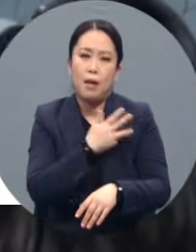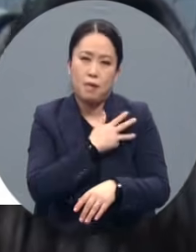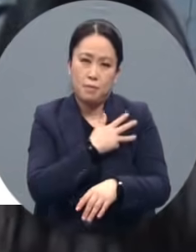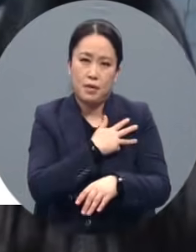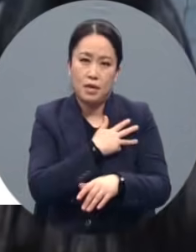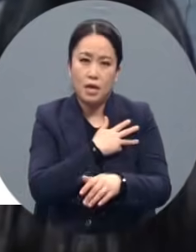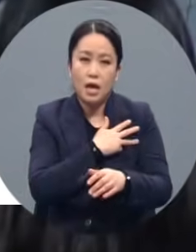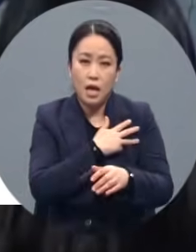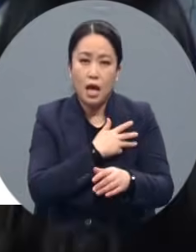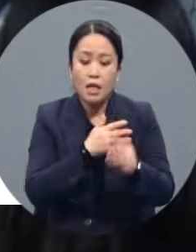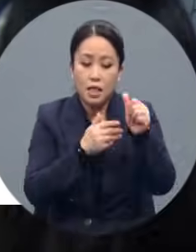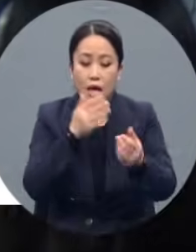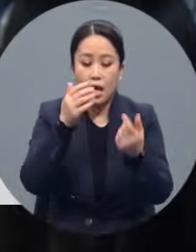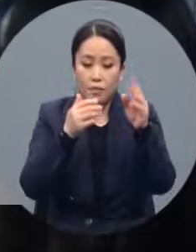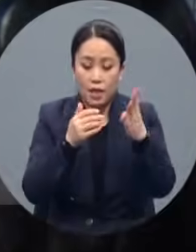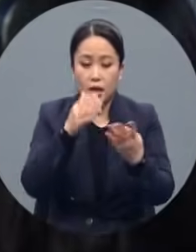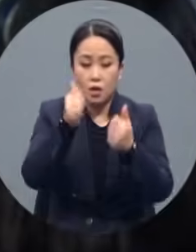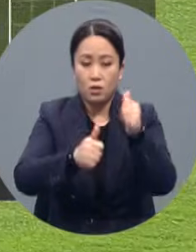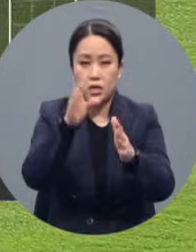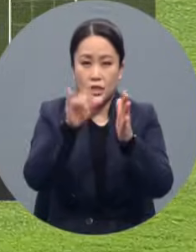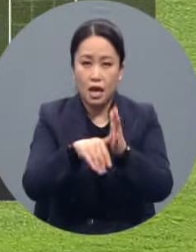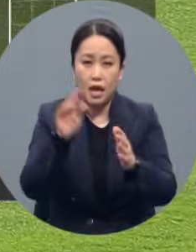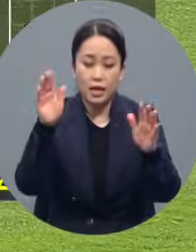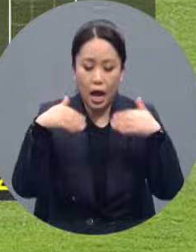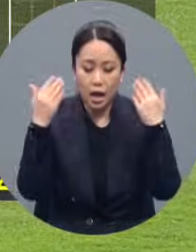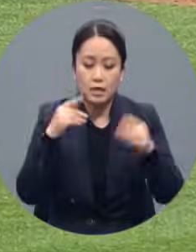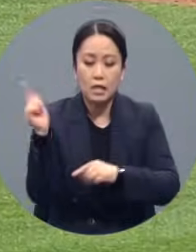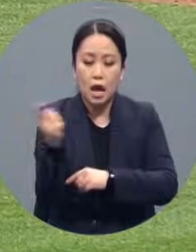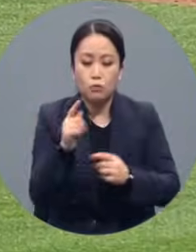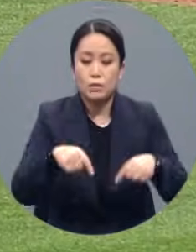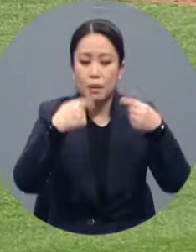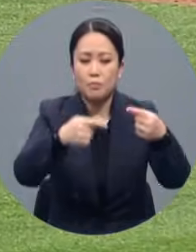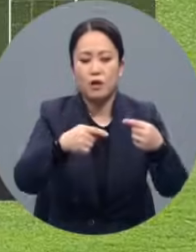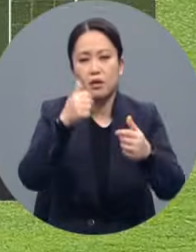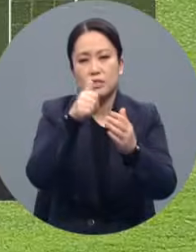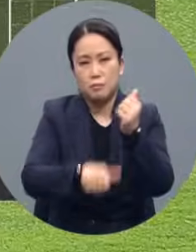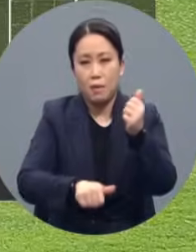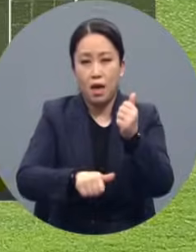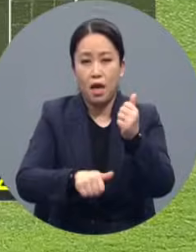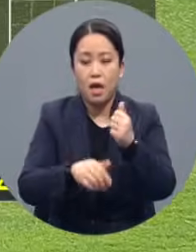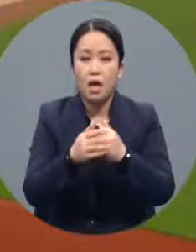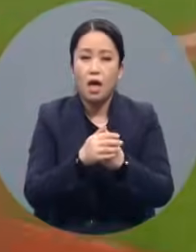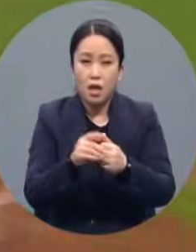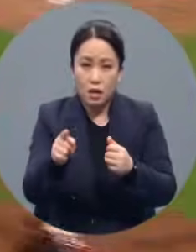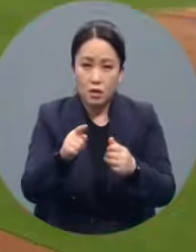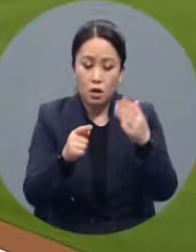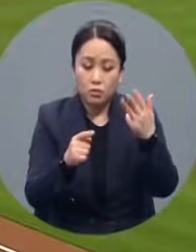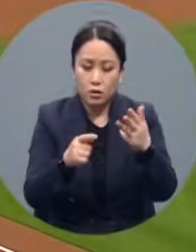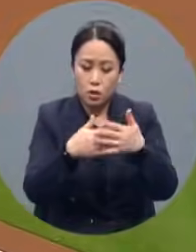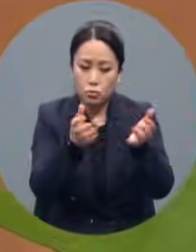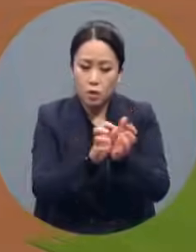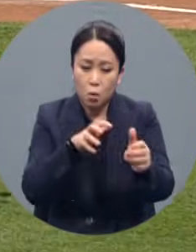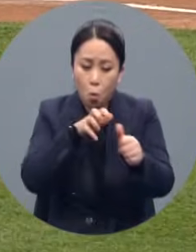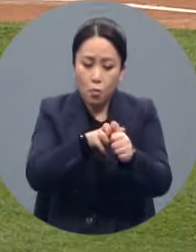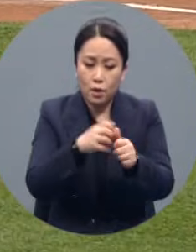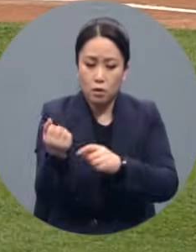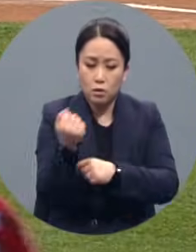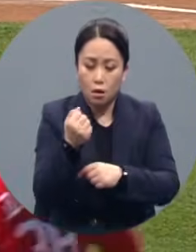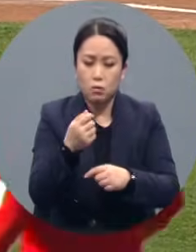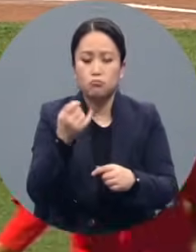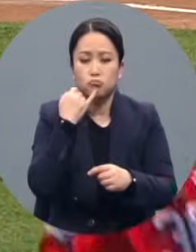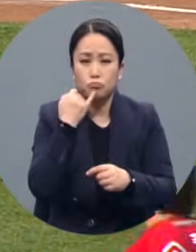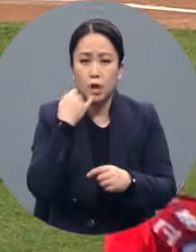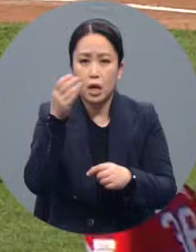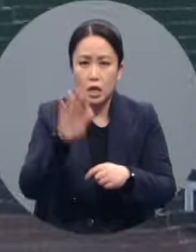4시즌째 가을 야구 진출에 실패했습니다. 타율 10개 구단 중 1위. 공격력은 나쁘지 않았지만 리그